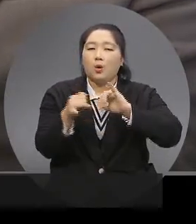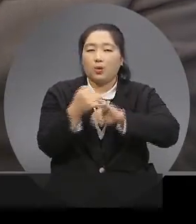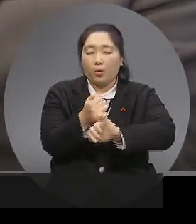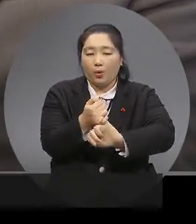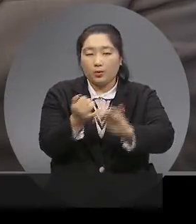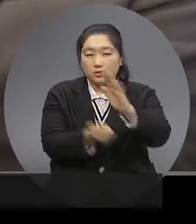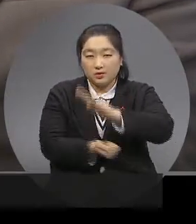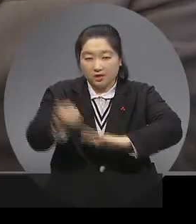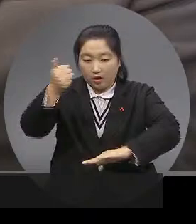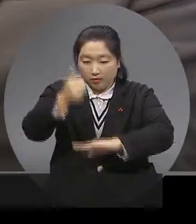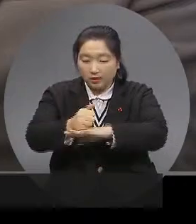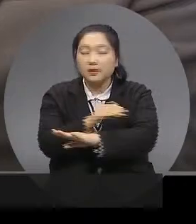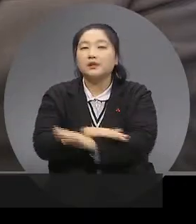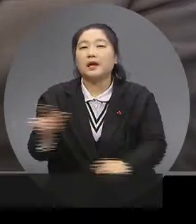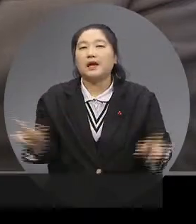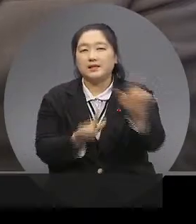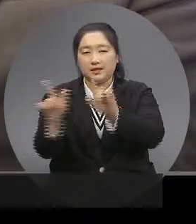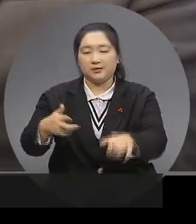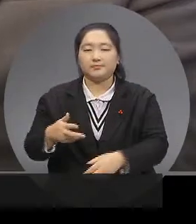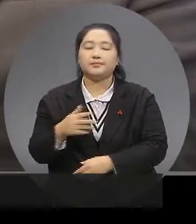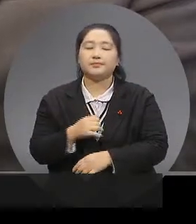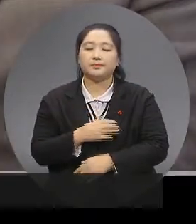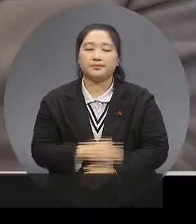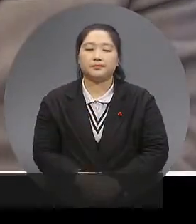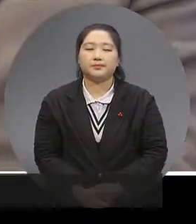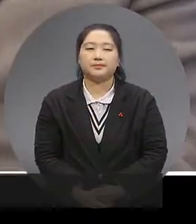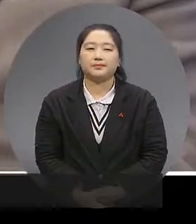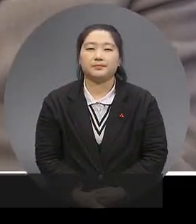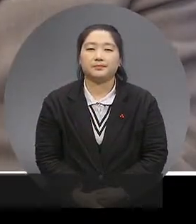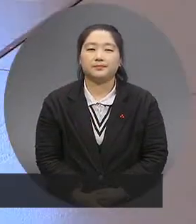꼭 성공을 해서 네, 잘 사겠습니다.